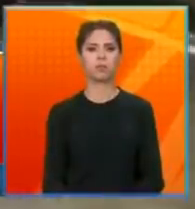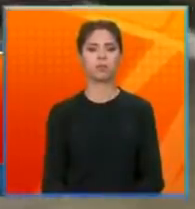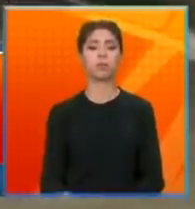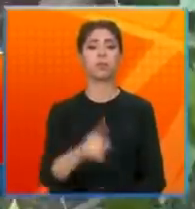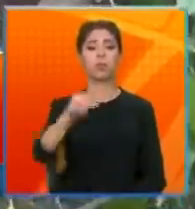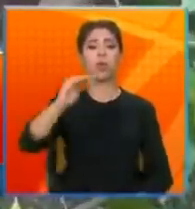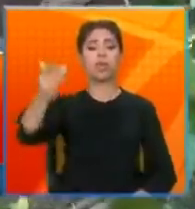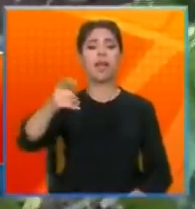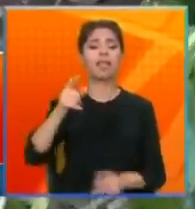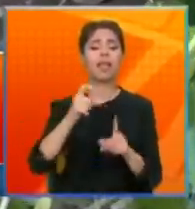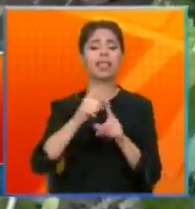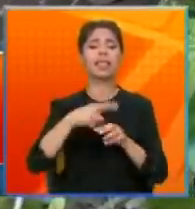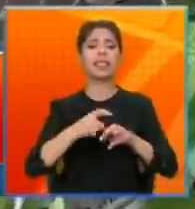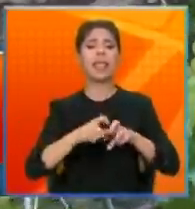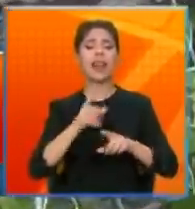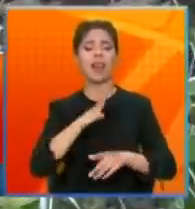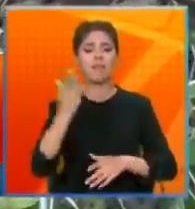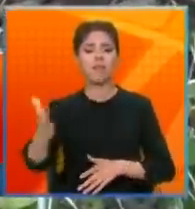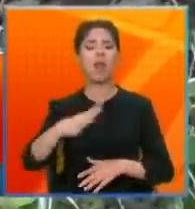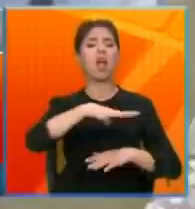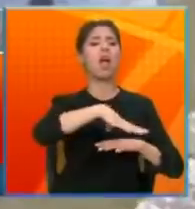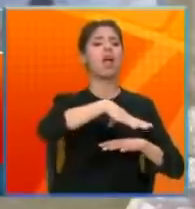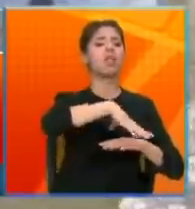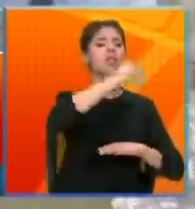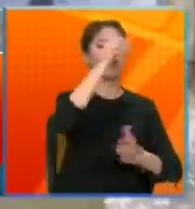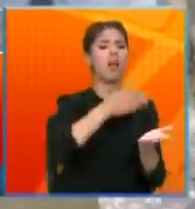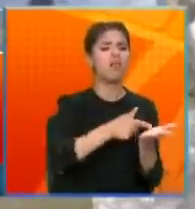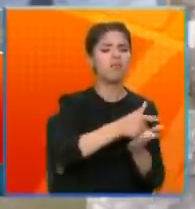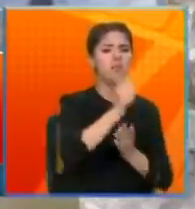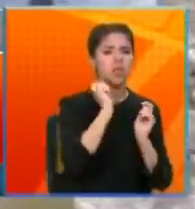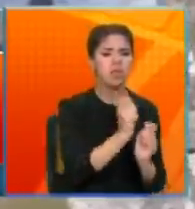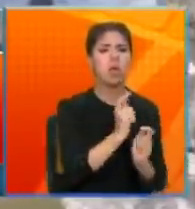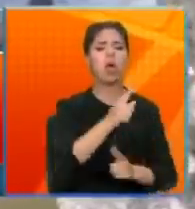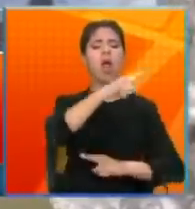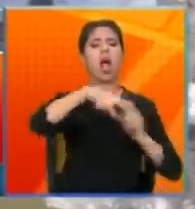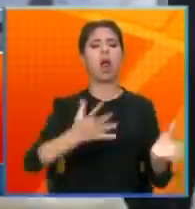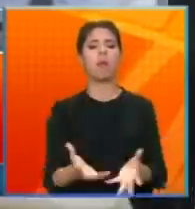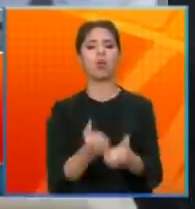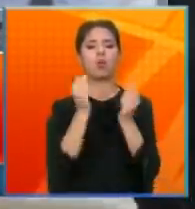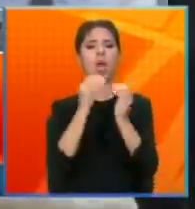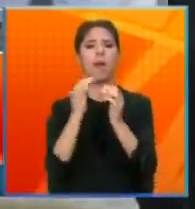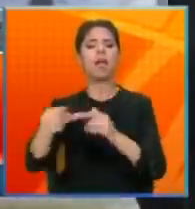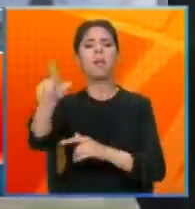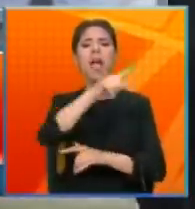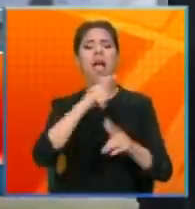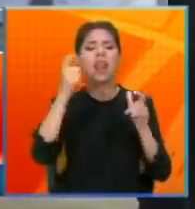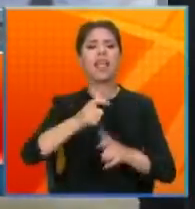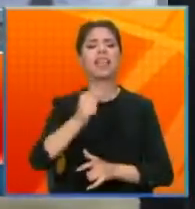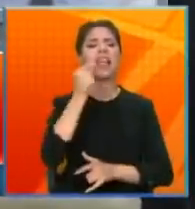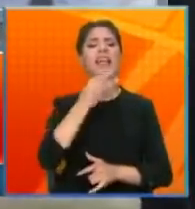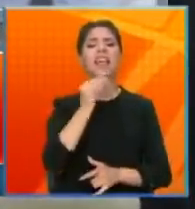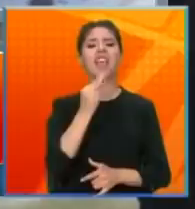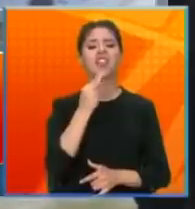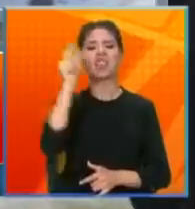Bir yandan dere yatağı, diğer yandan sarp arazi. Arama kurtarma timleri her yerde genç kızı aradı.